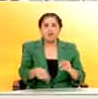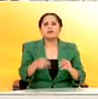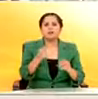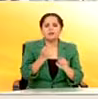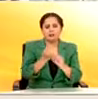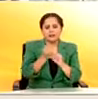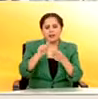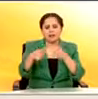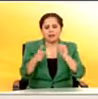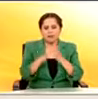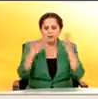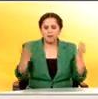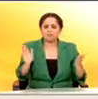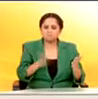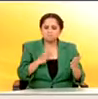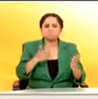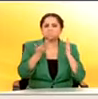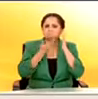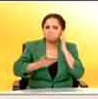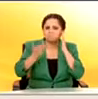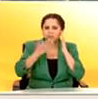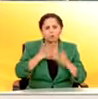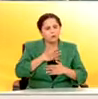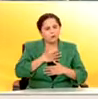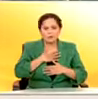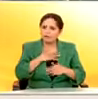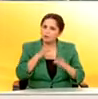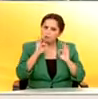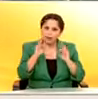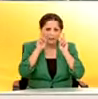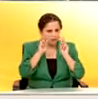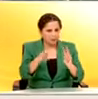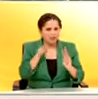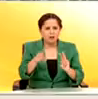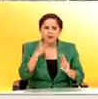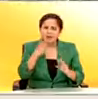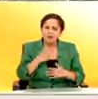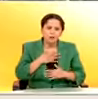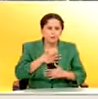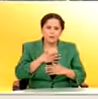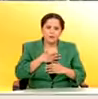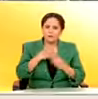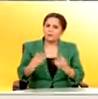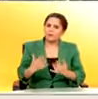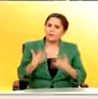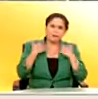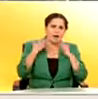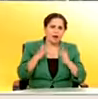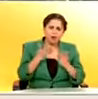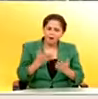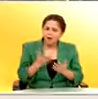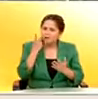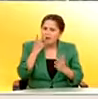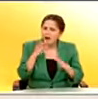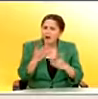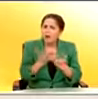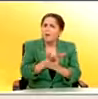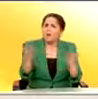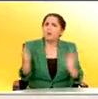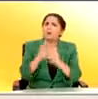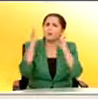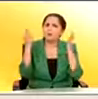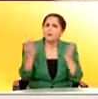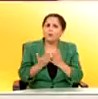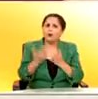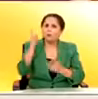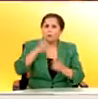में शामिल होना भी मेरे लिए बहुत विशेष रहा। मैं ये देखकर बहुत प्रभावित हुआ कि कैसे दुनिया भर